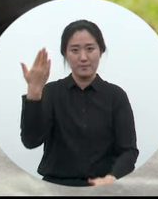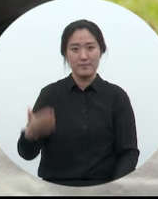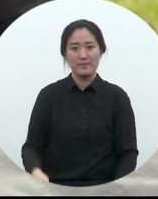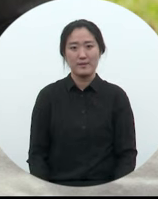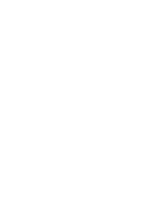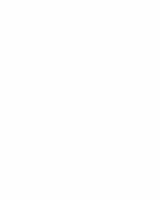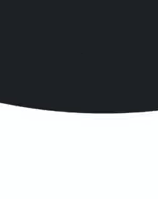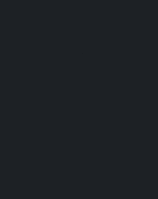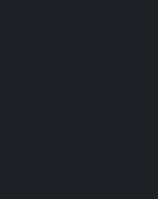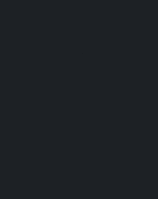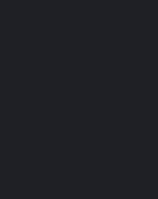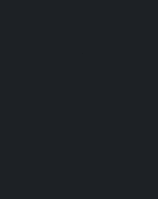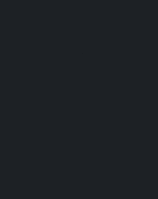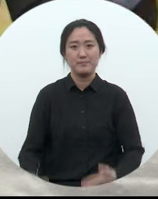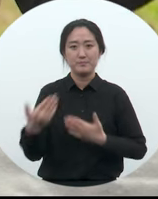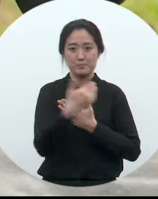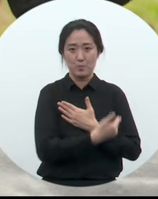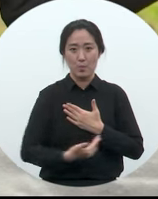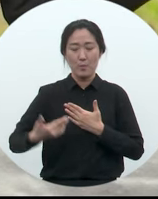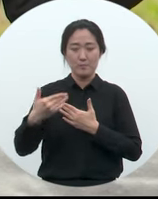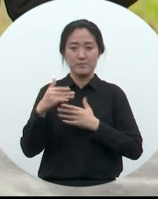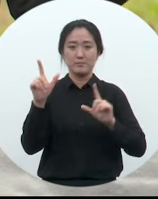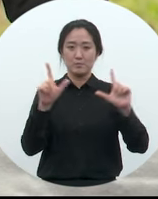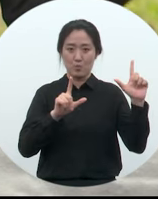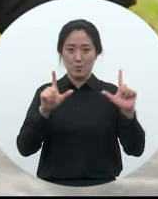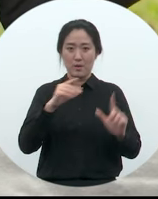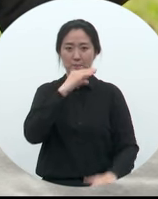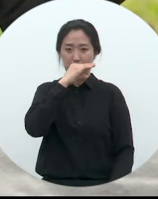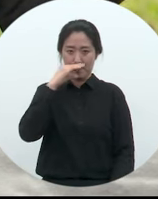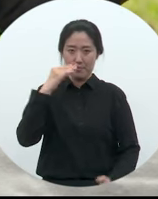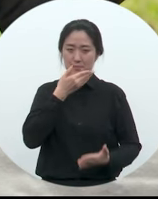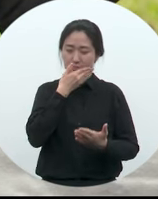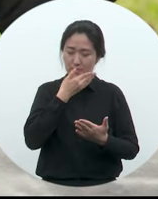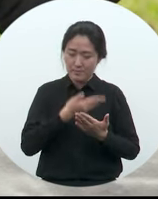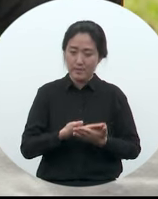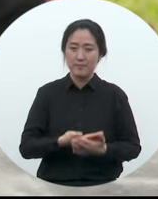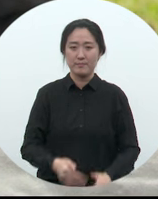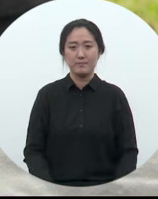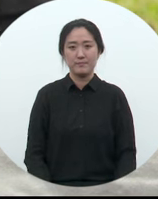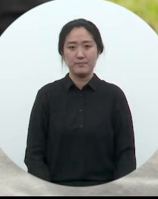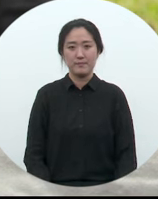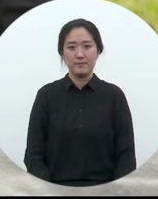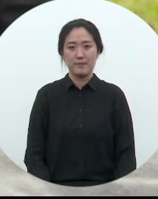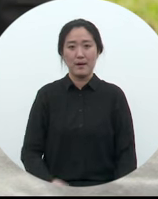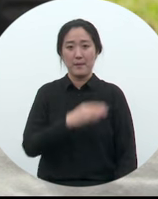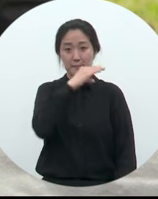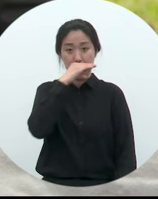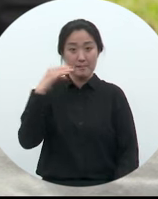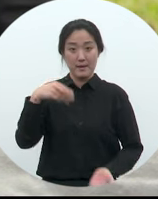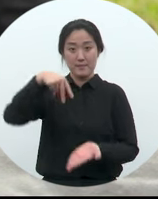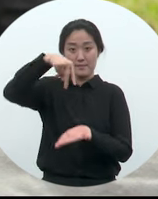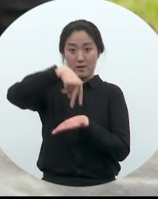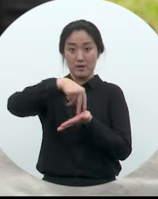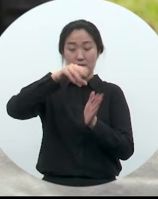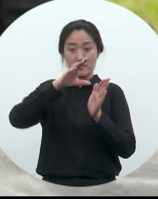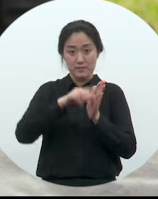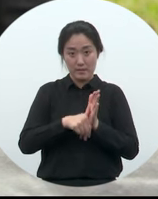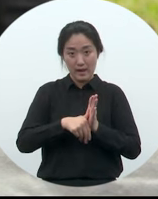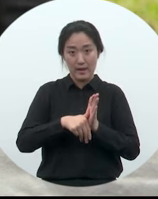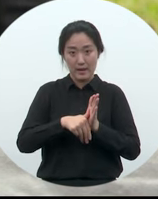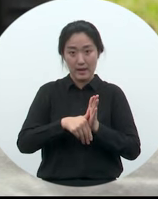것 같습니다. 자세를 바르게 하는 것이 굉장히 중요합니다. 우리가 똑바로 서 있을